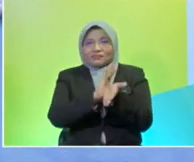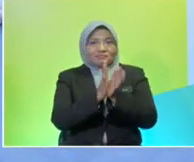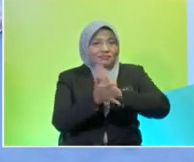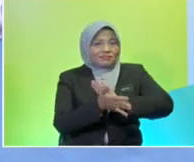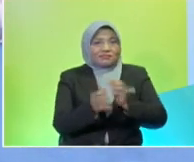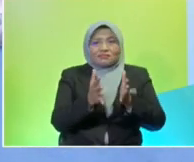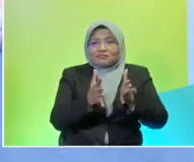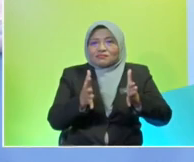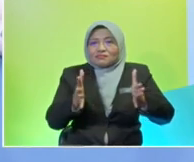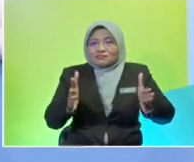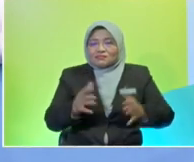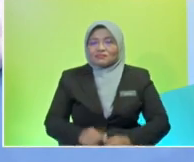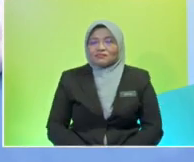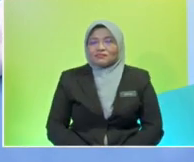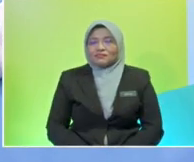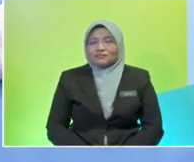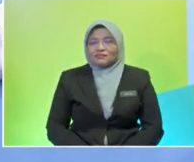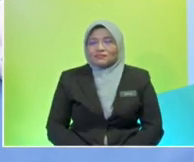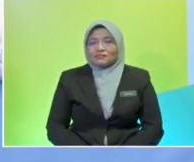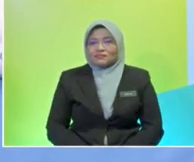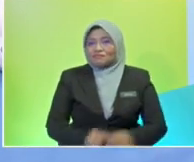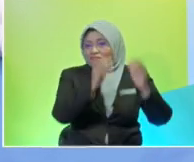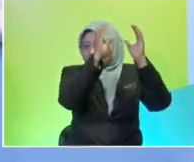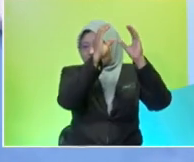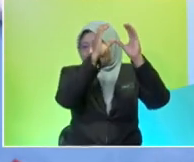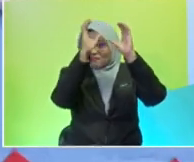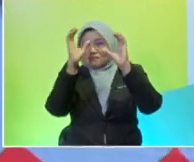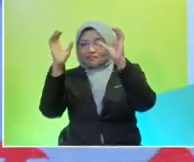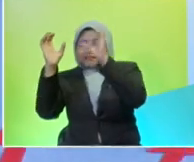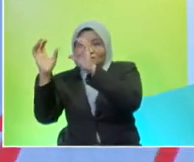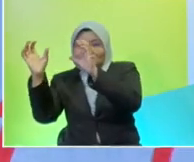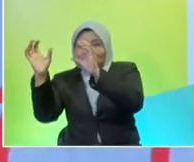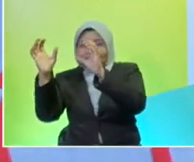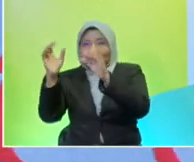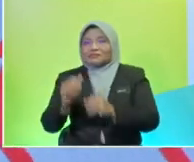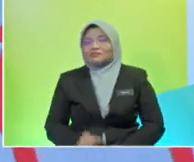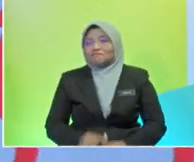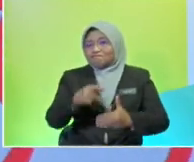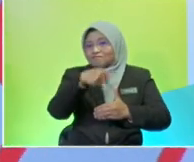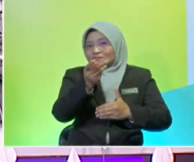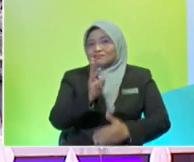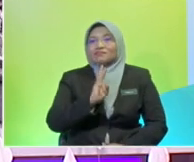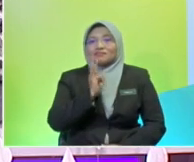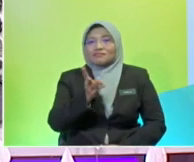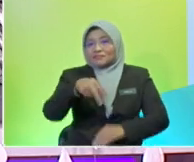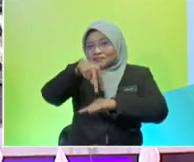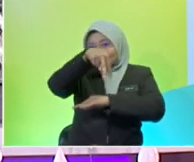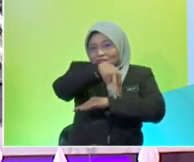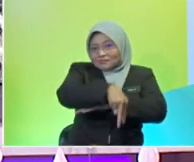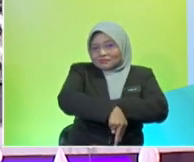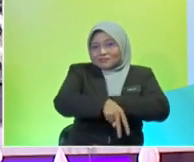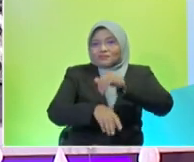tahun akan mengeluarkan air dan jatuh ke bawah menjadi air hujan